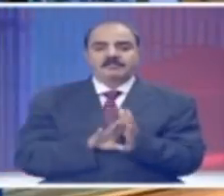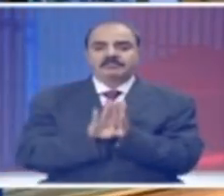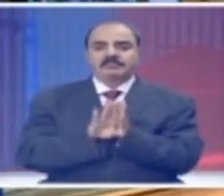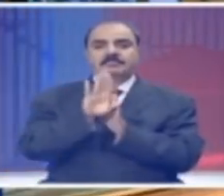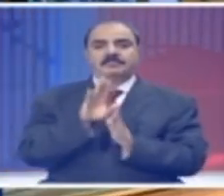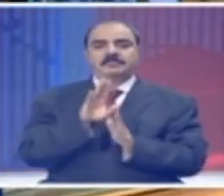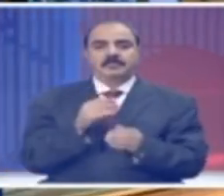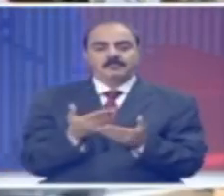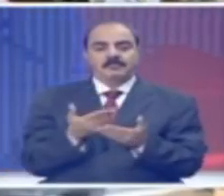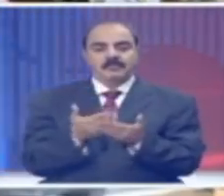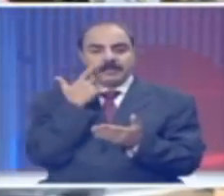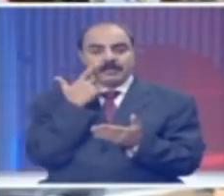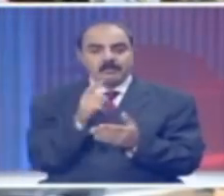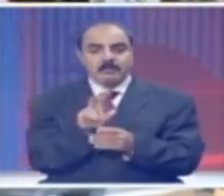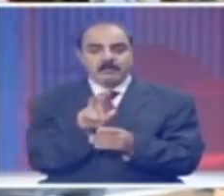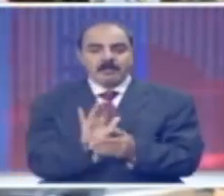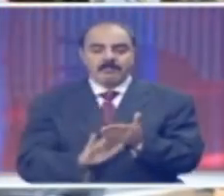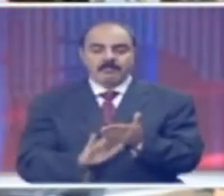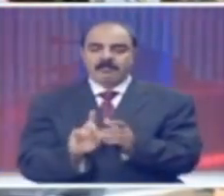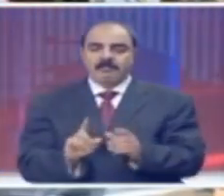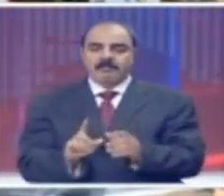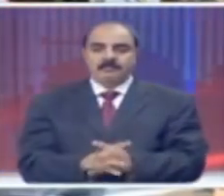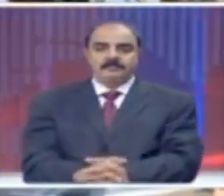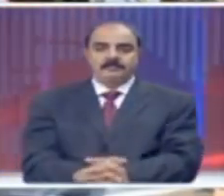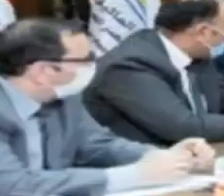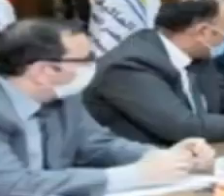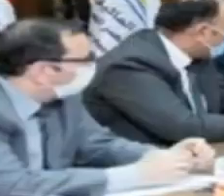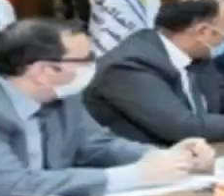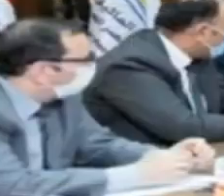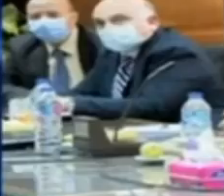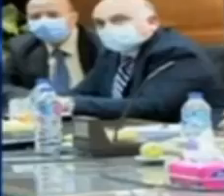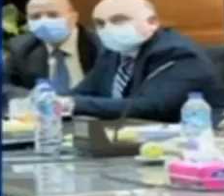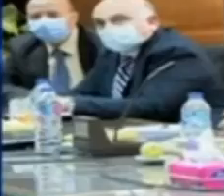للدول الثلاث ويؤمن مصالحها المائية.